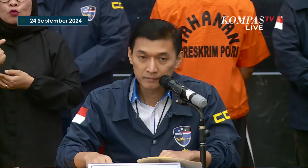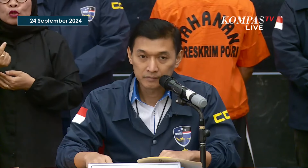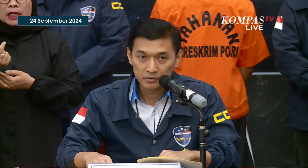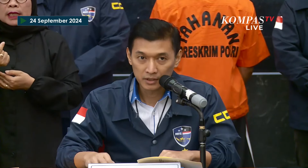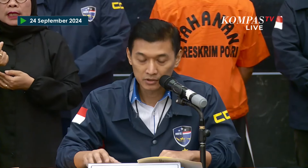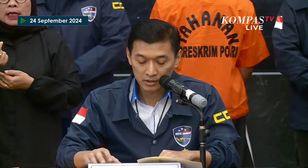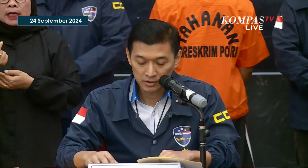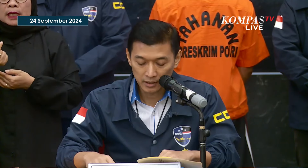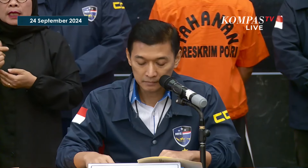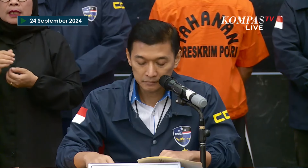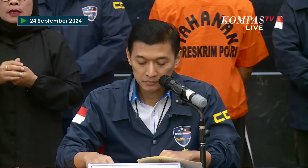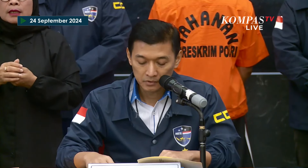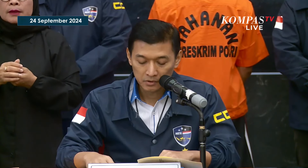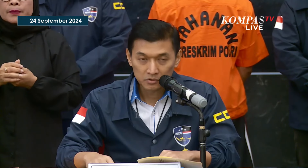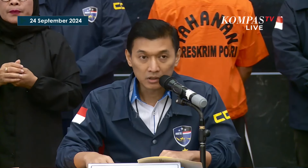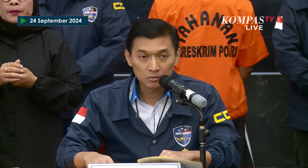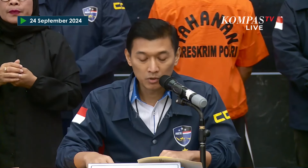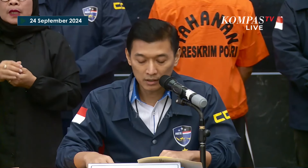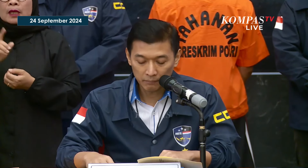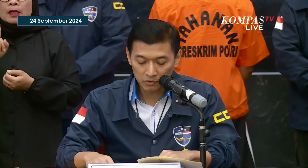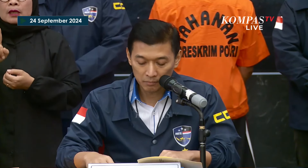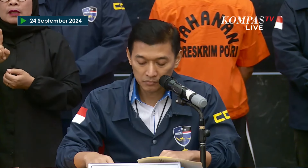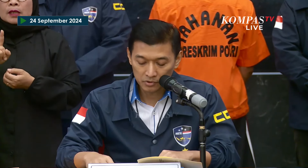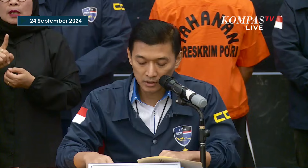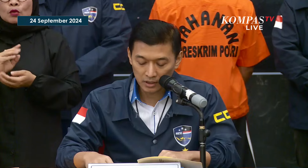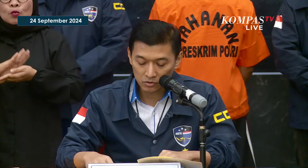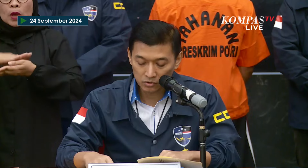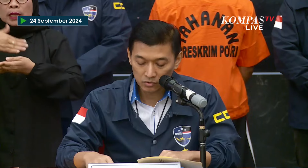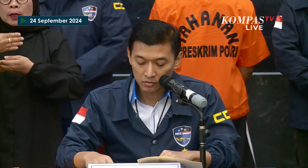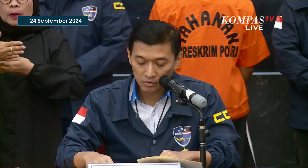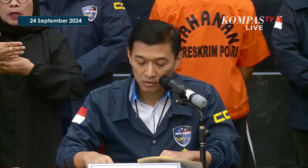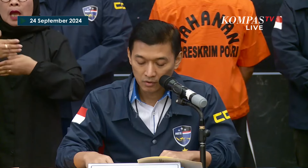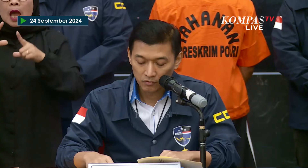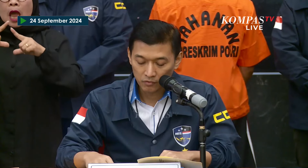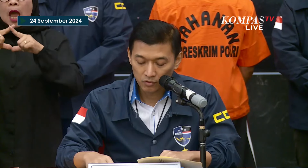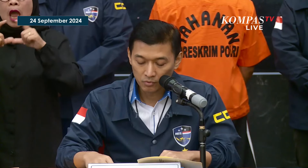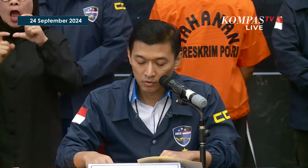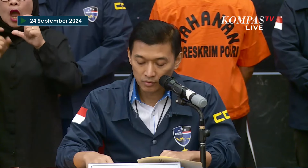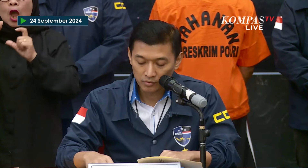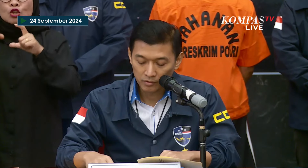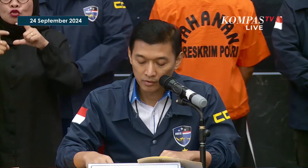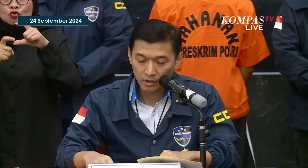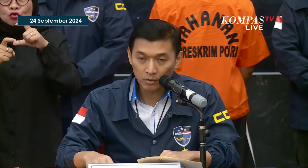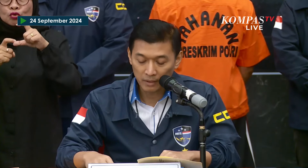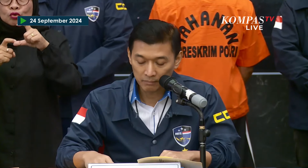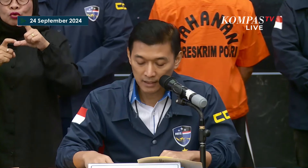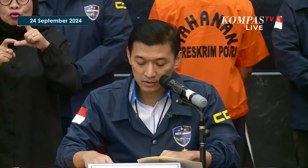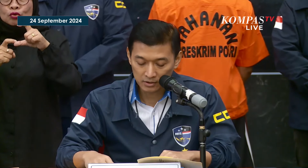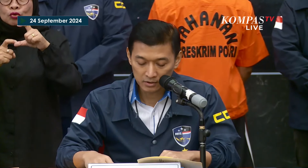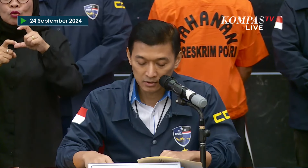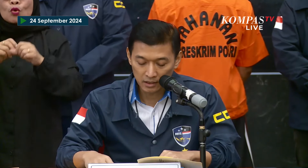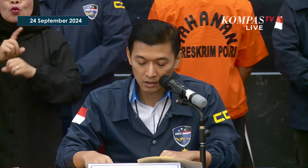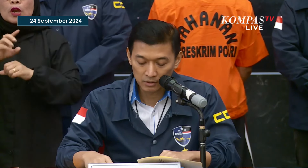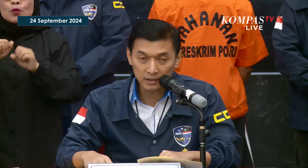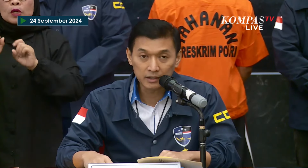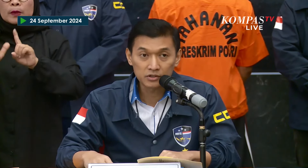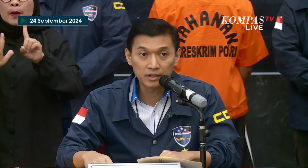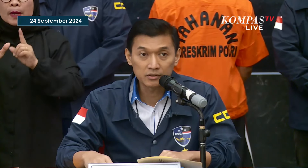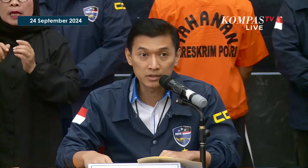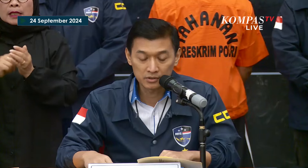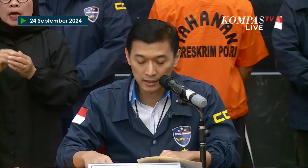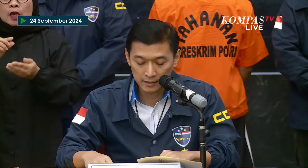seri sekian, satu buah laptop jenis Asus VivoBook GO14 dengan